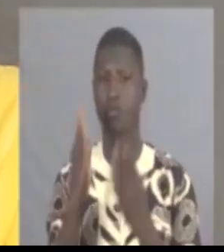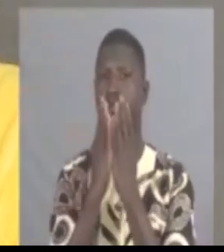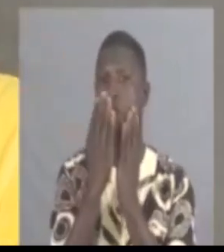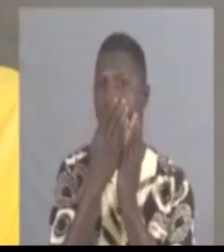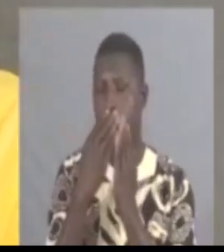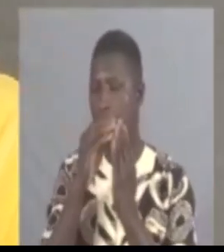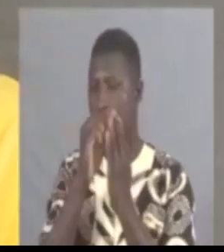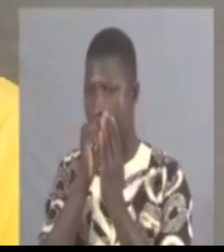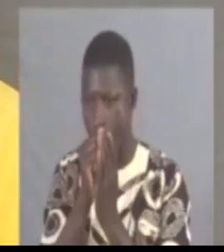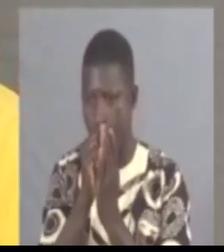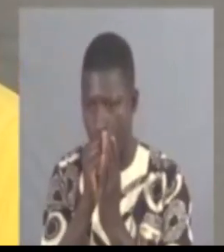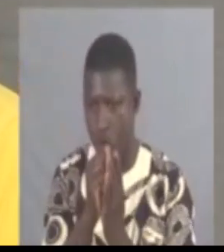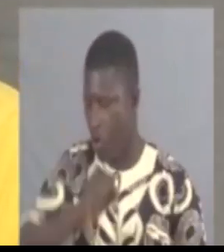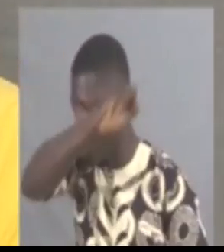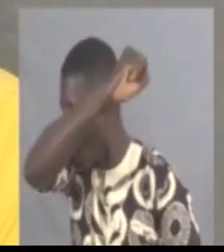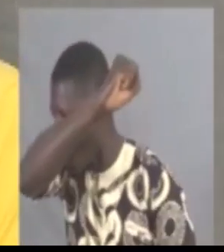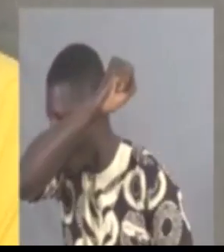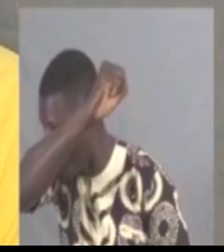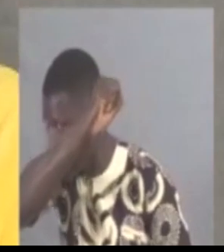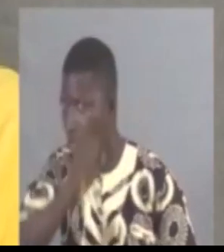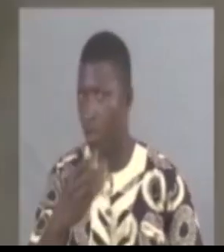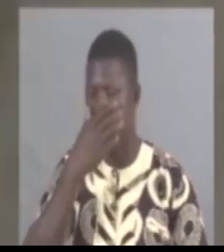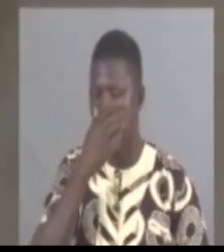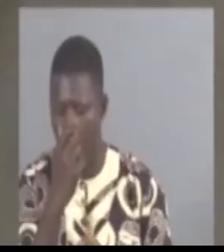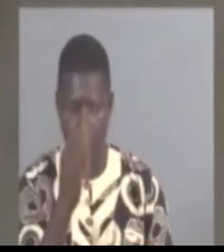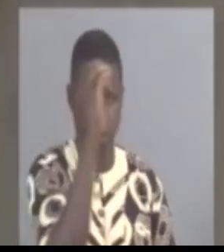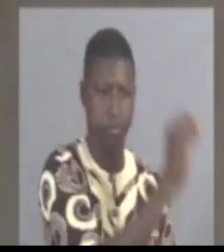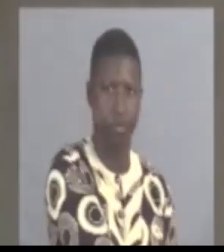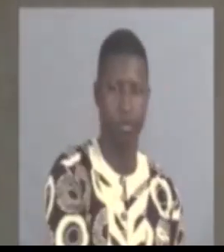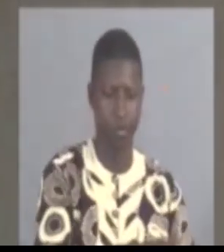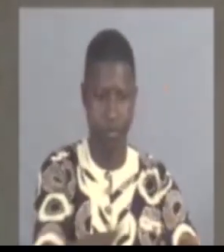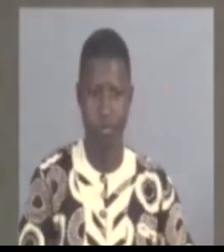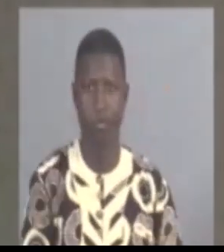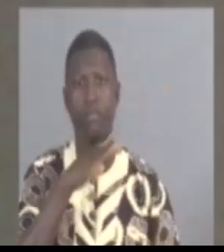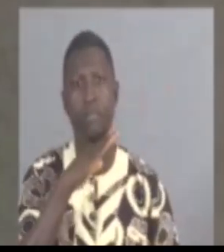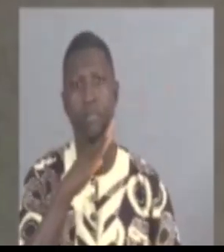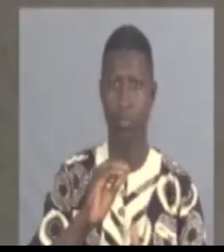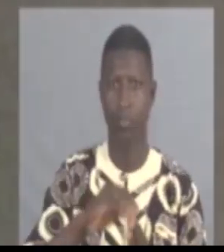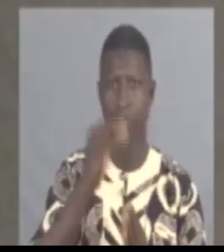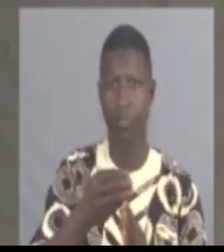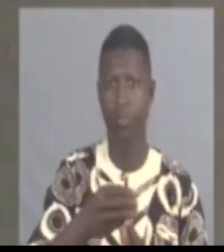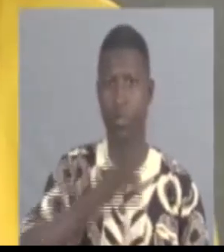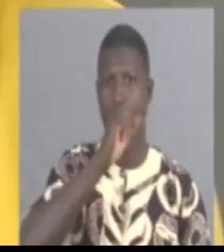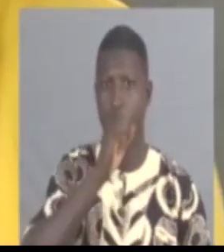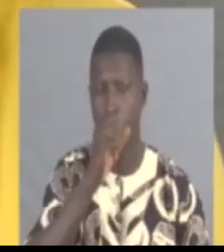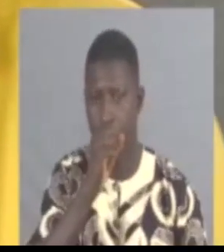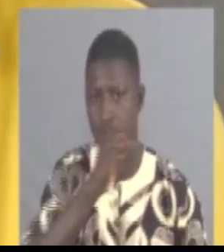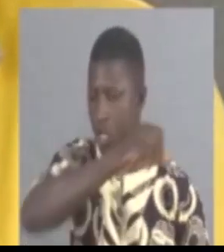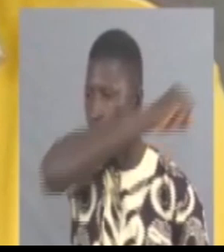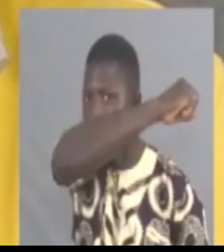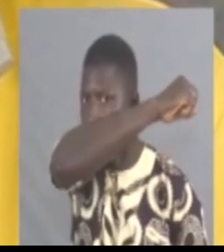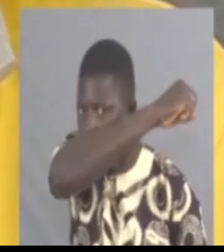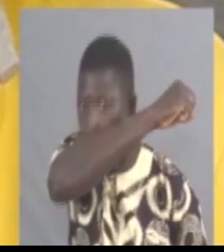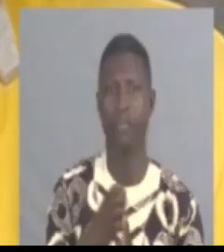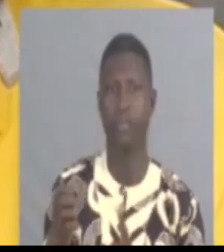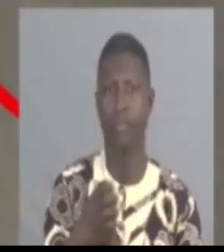tisoli wala ngay sekkut nga jël mouchoir ta bo ca noppé nga def ko ci bir mbalit wala it nga lem sa loxo ci cionchu